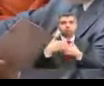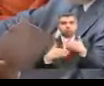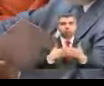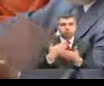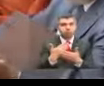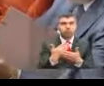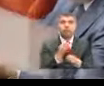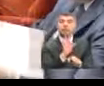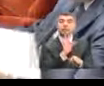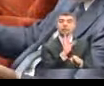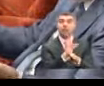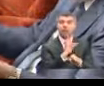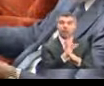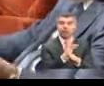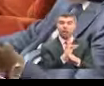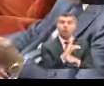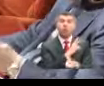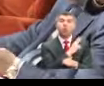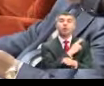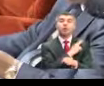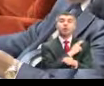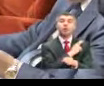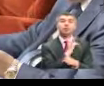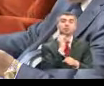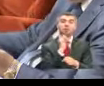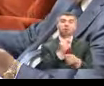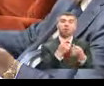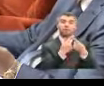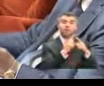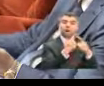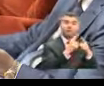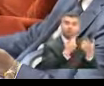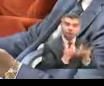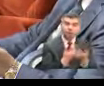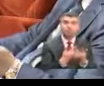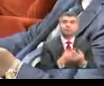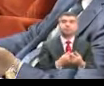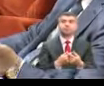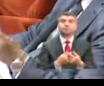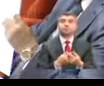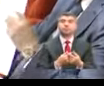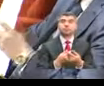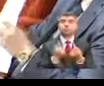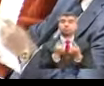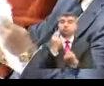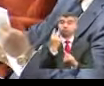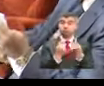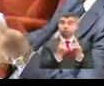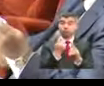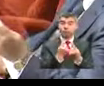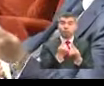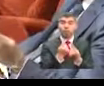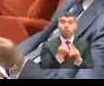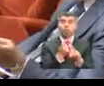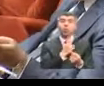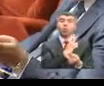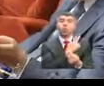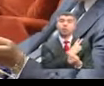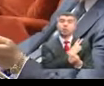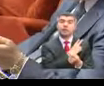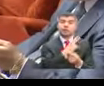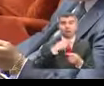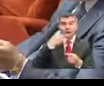فقط ديال اللغة الأمازيغية اللي غادي يكون عندهم بزاف ديال الأقسام، ولا مثلا الأساتذة اللي كيتكلموا اللي